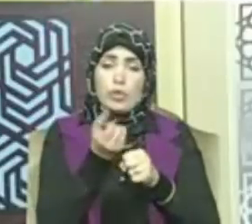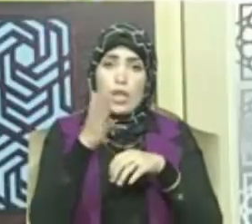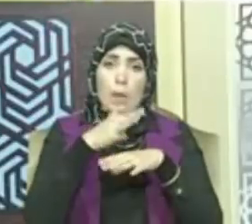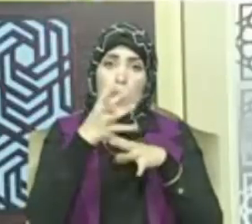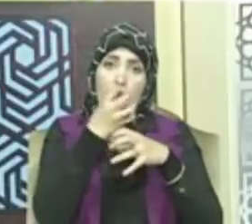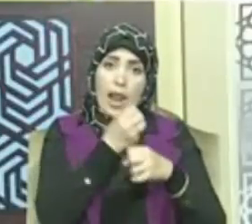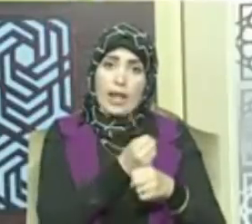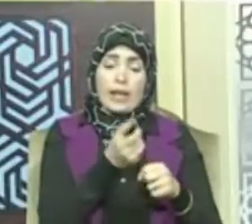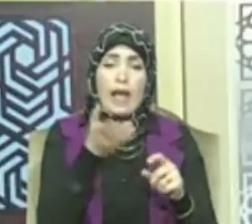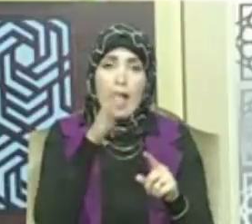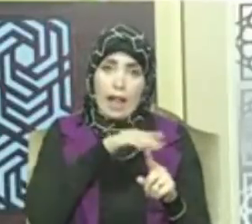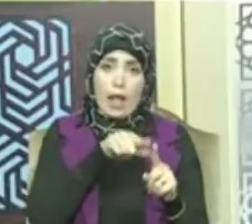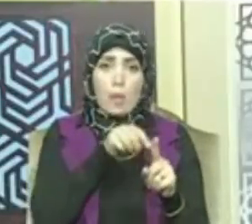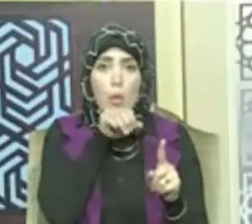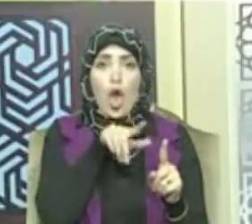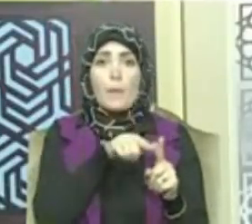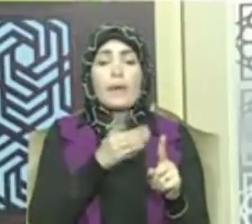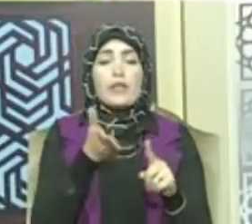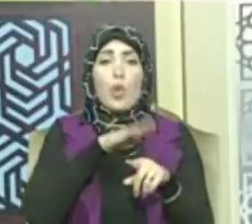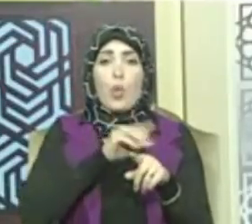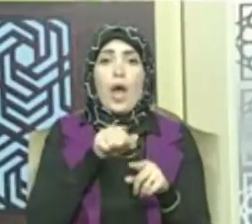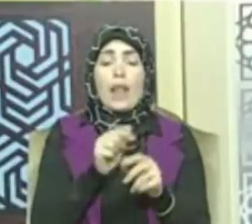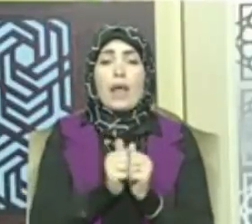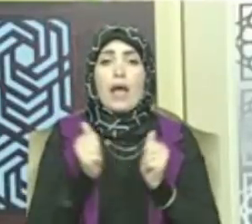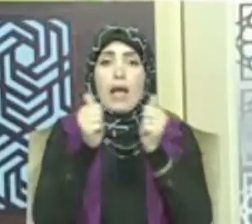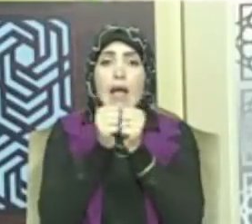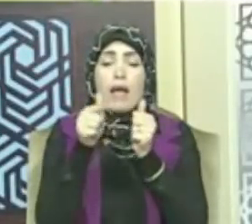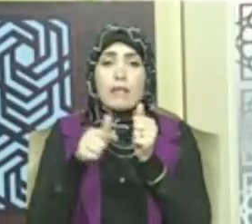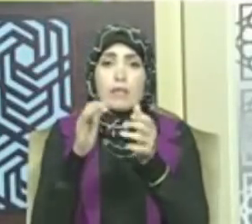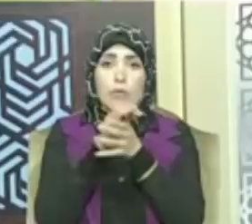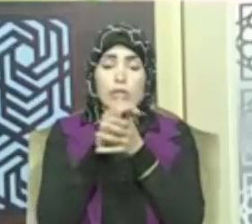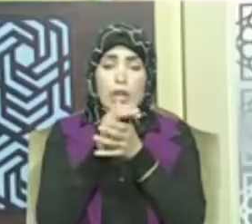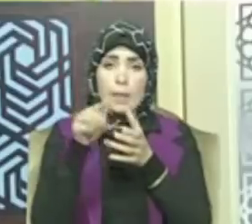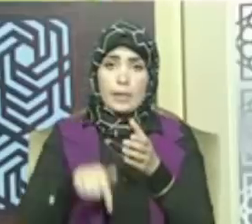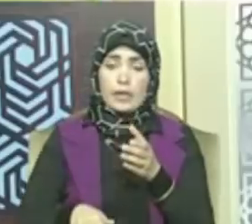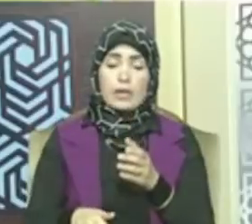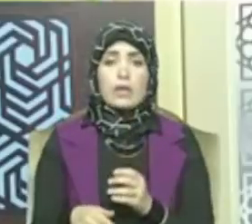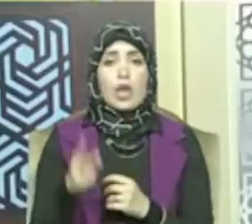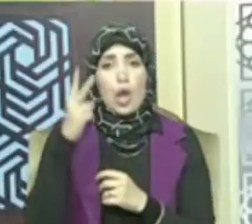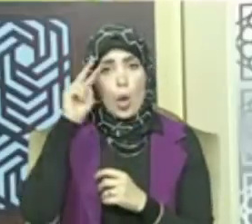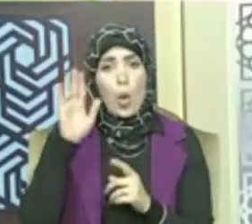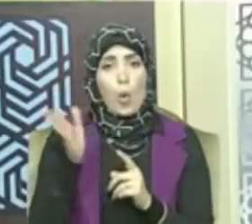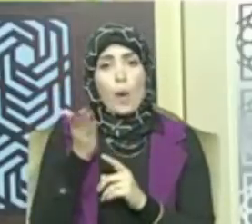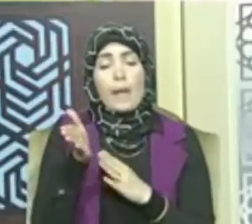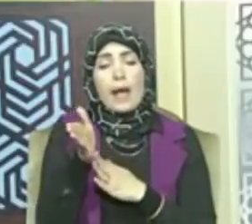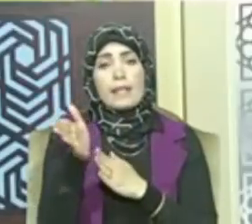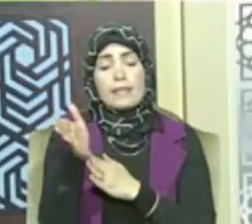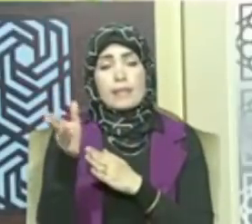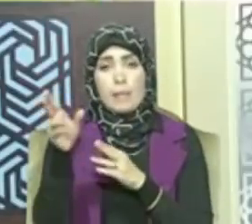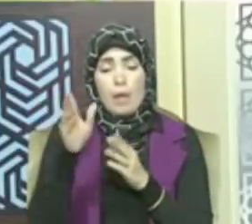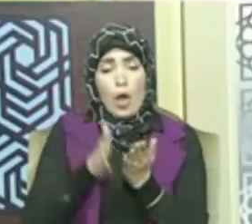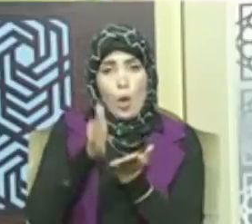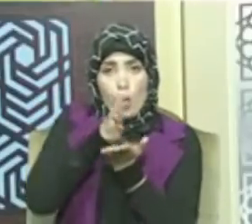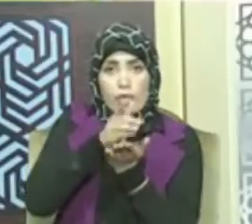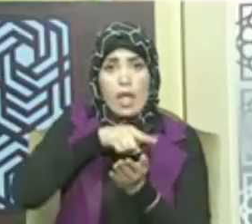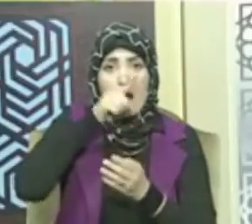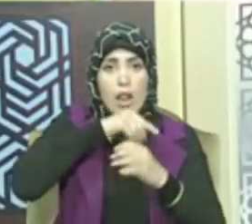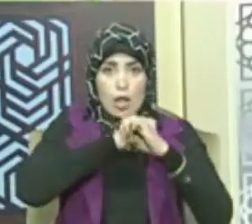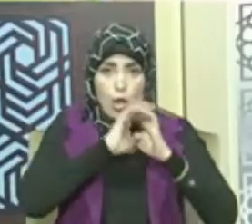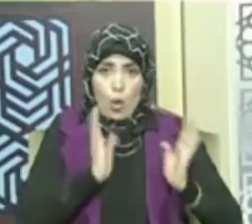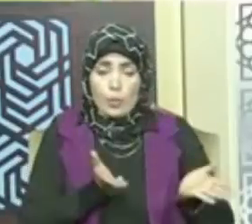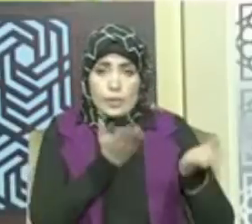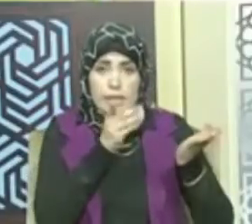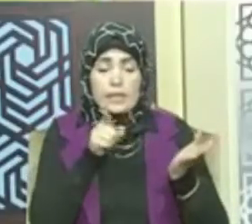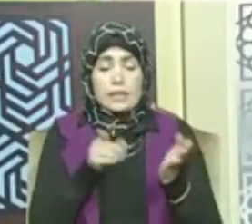عليه وعلى آله وصحبه ومن تبع هداه إلى يوم